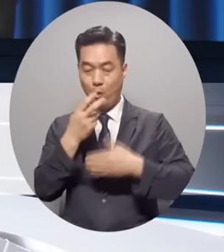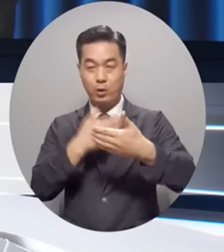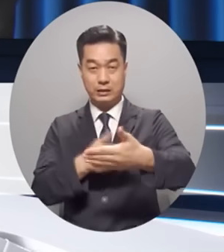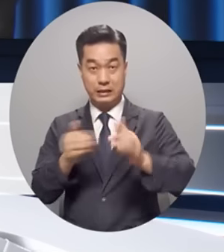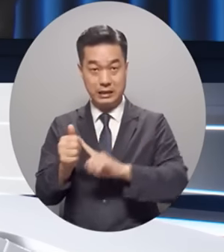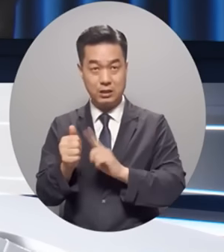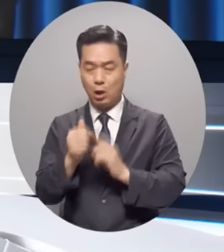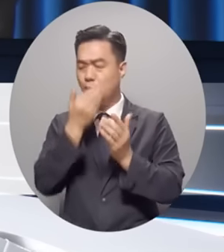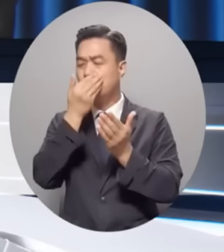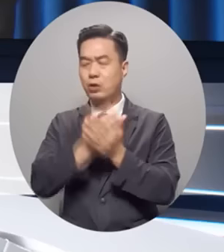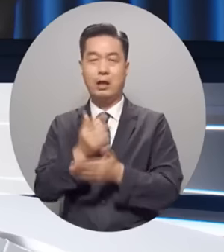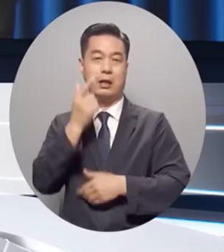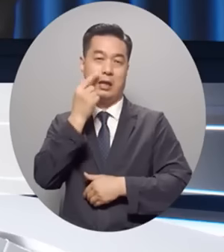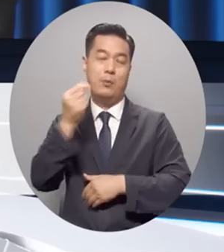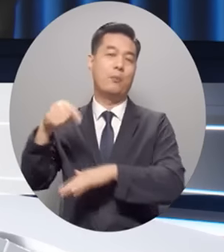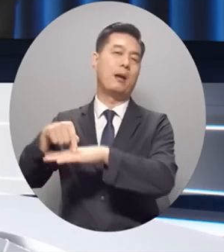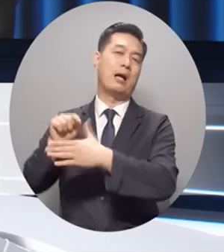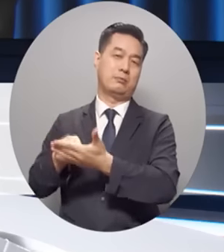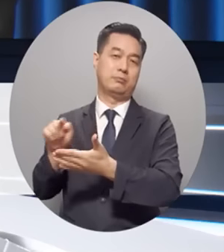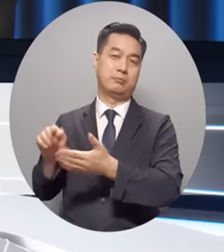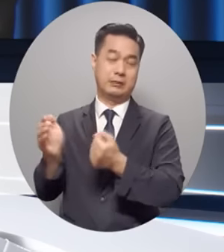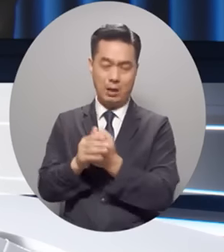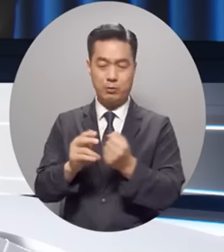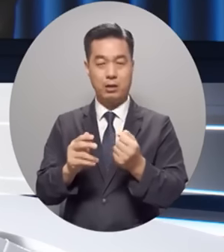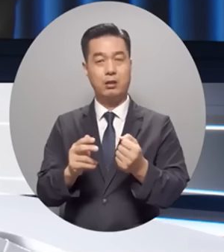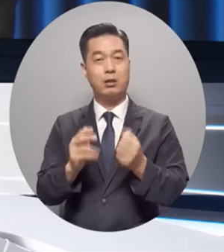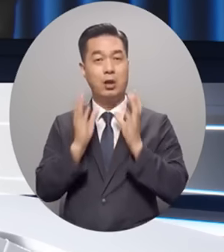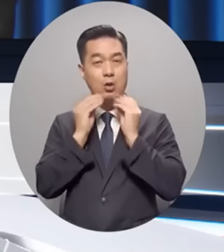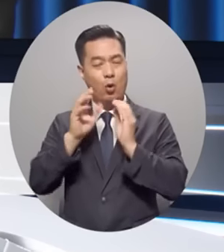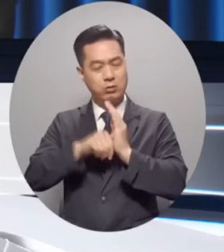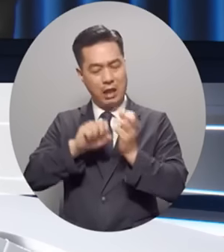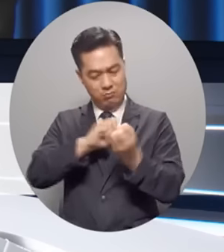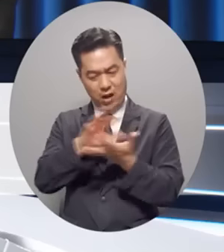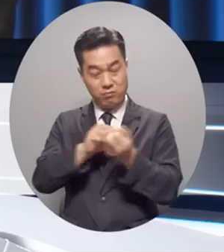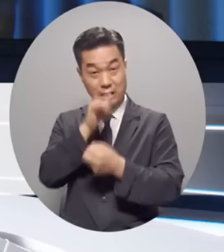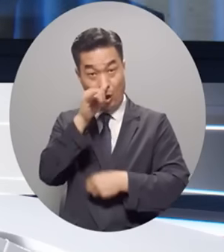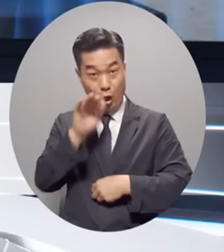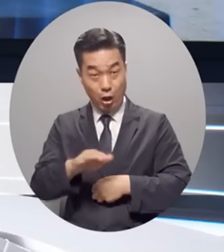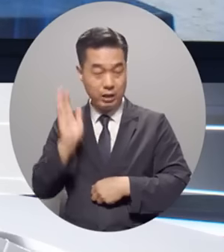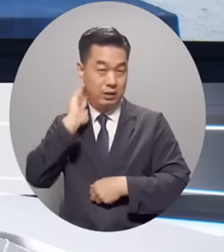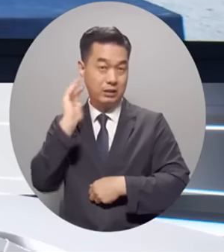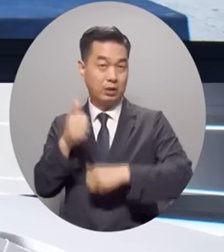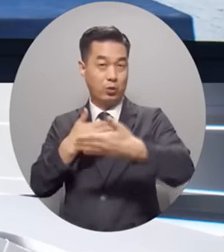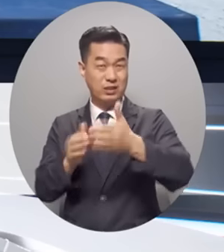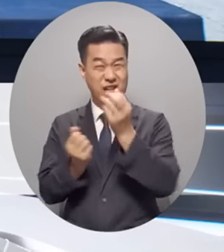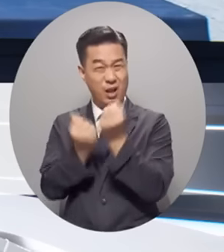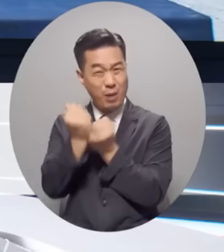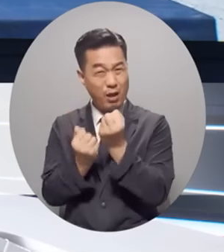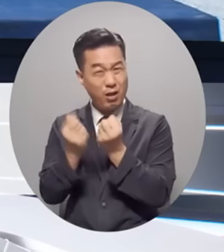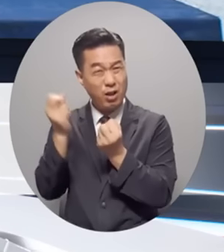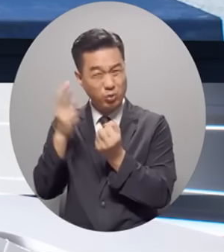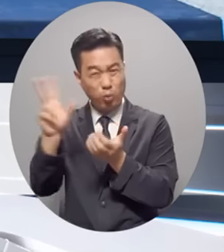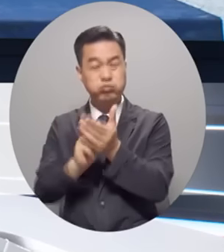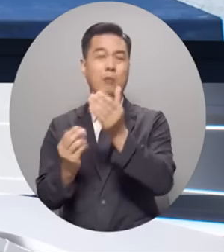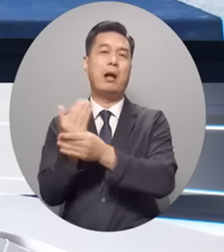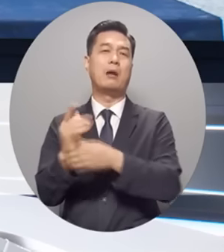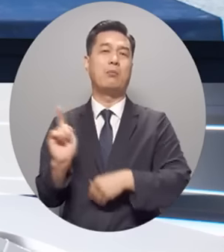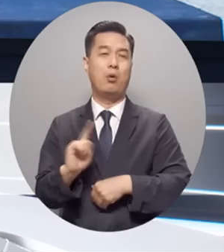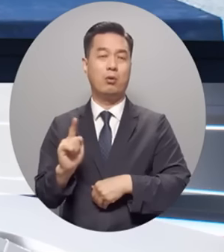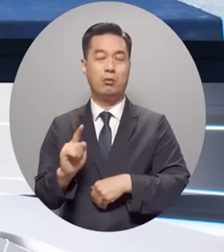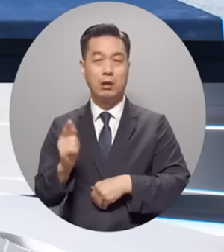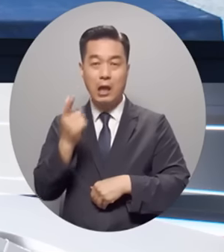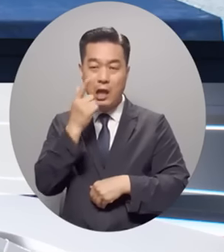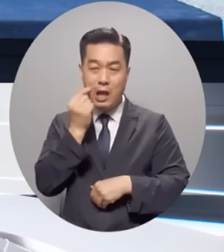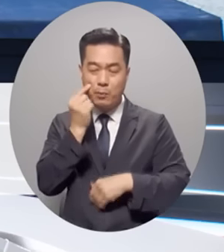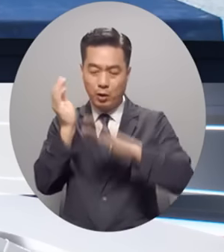마음이라고 발언해 주말 사이 논란이 됐는데요 이에 대한 대통령실 해명으로 또다시 논란이 일고 있습니다 일본의